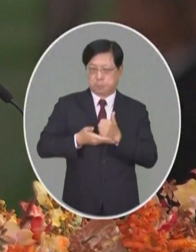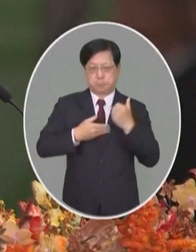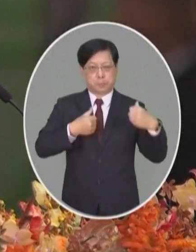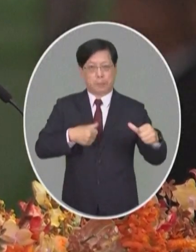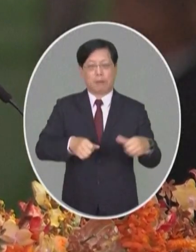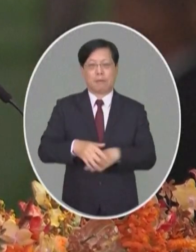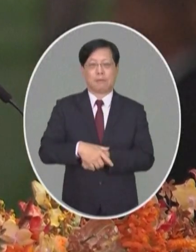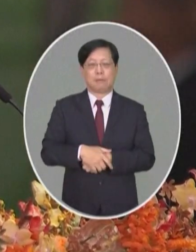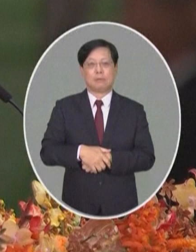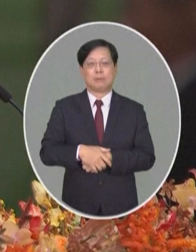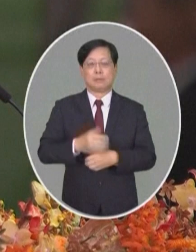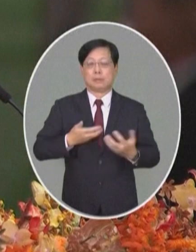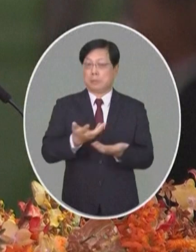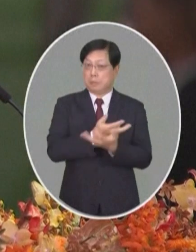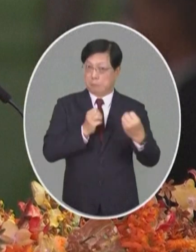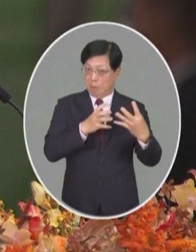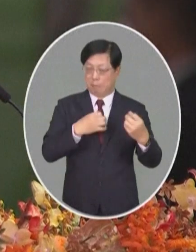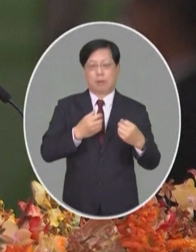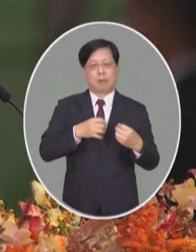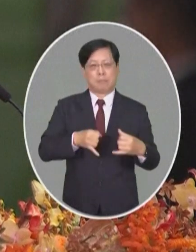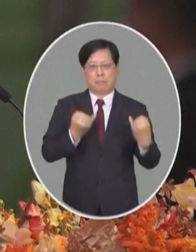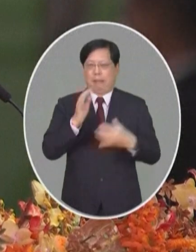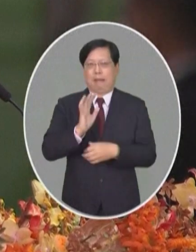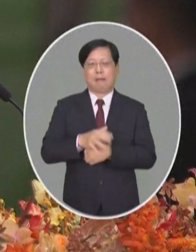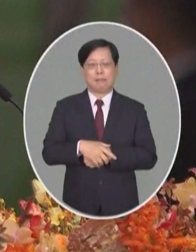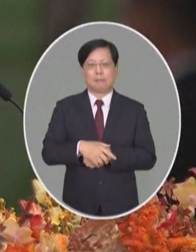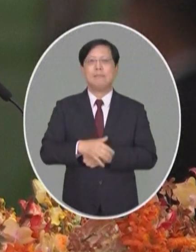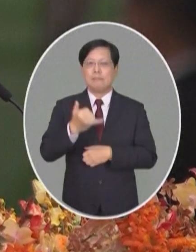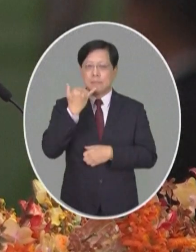vlado, ki jo je izbralo tajvansko ljudstvo.